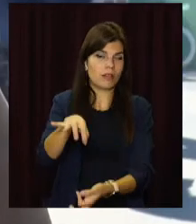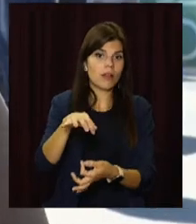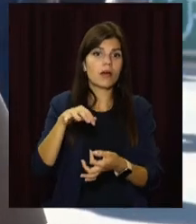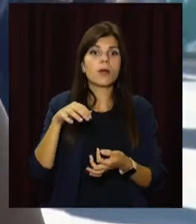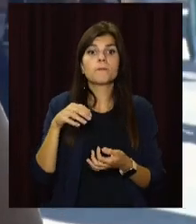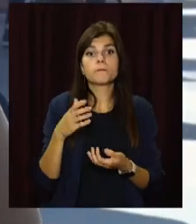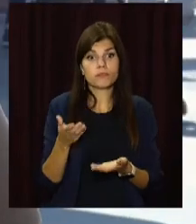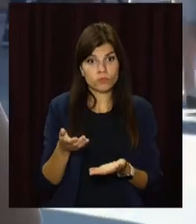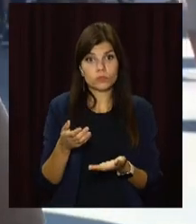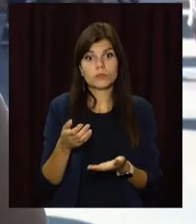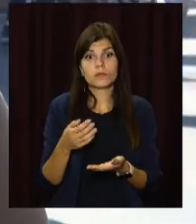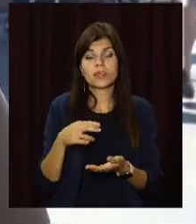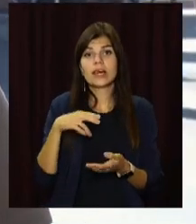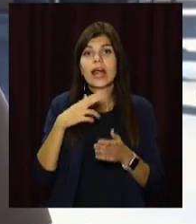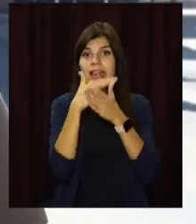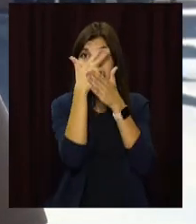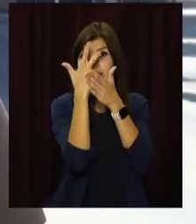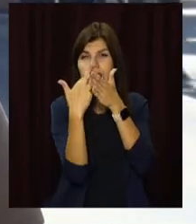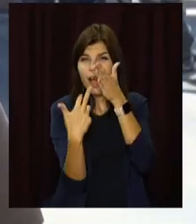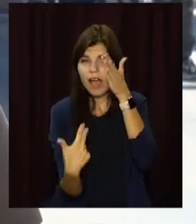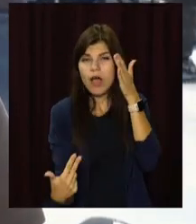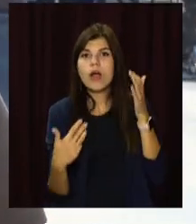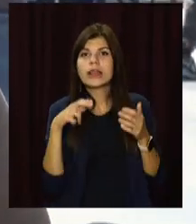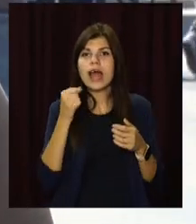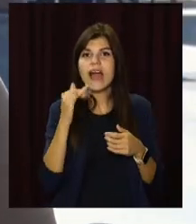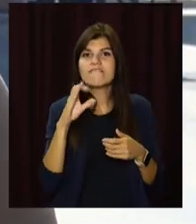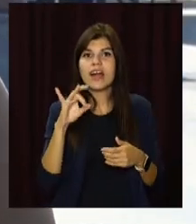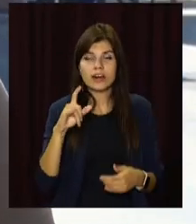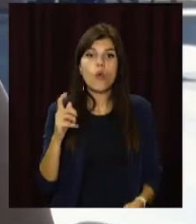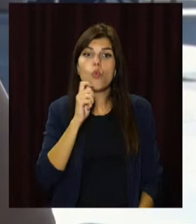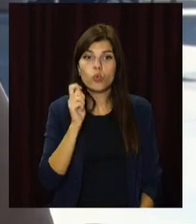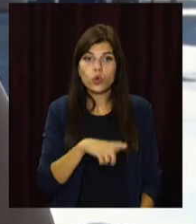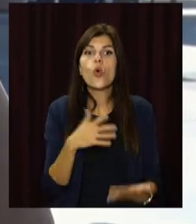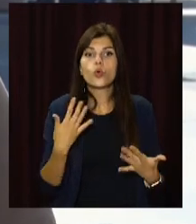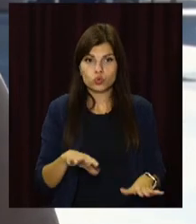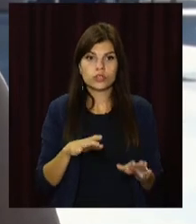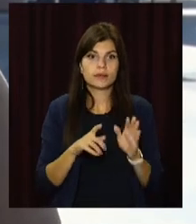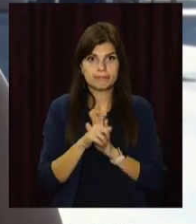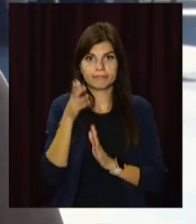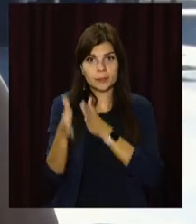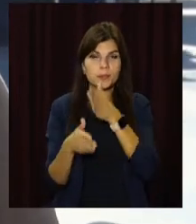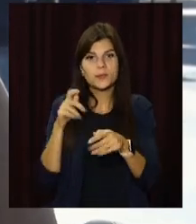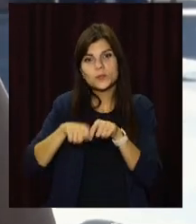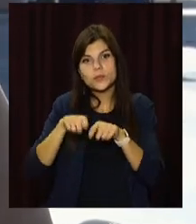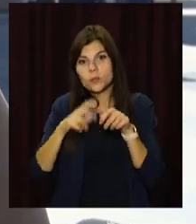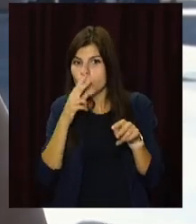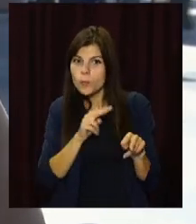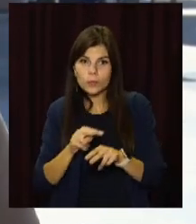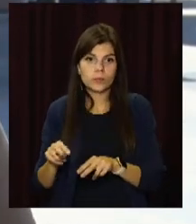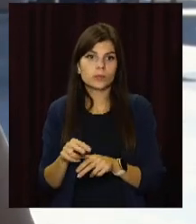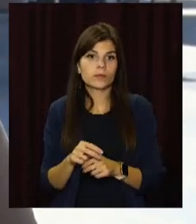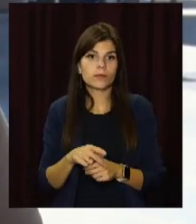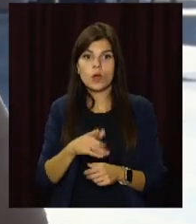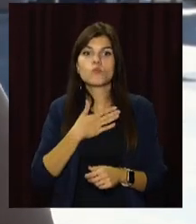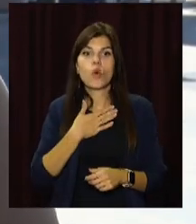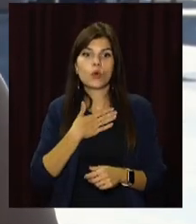шахты. И дайверы Украины, что входит в технический дайвинг, уже начали исследовать. Здесь появилось, по моим подсчетам, по